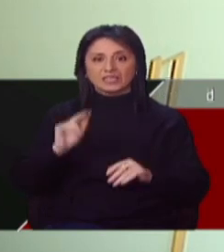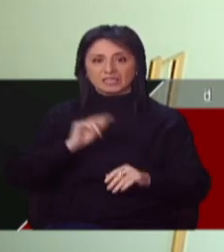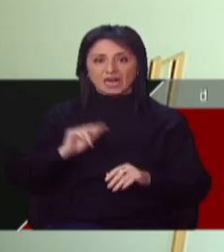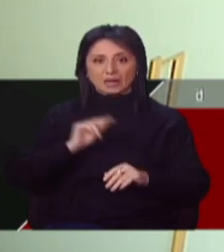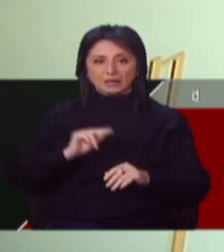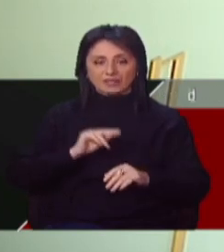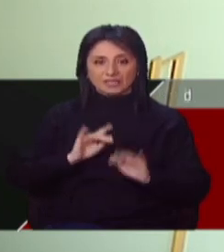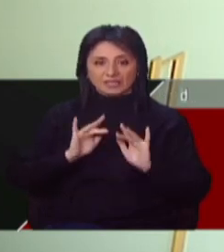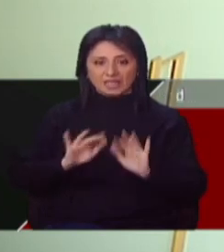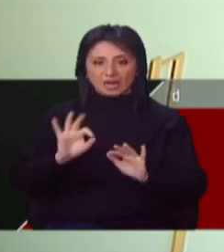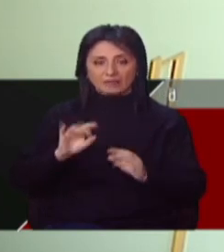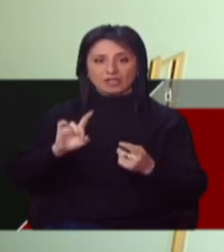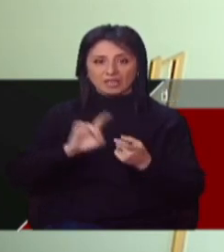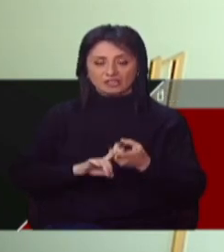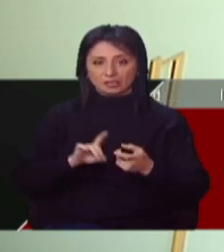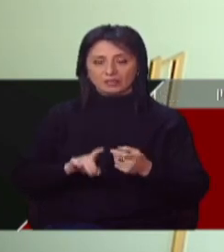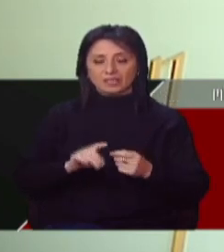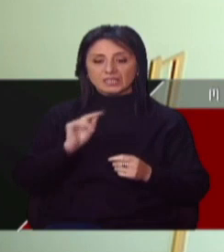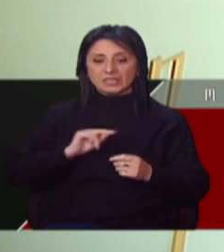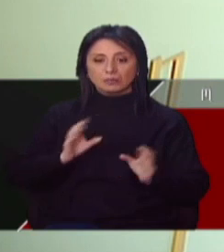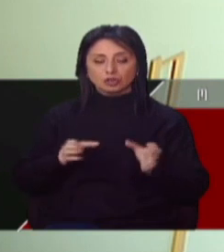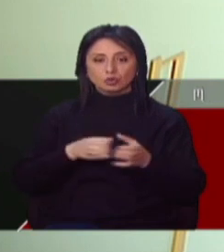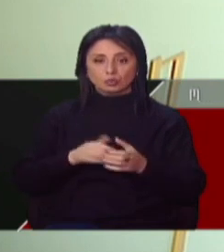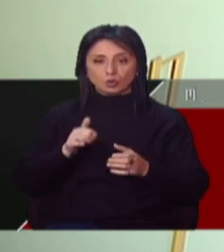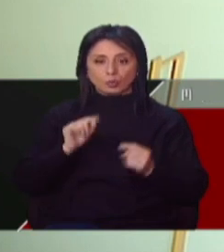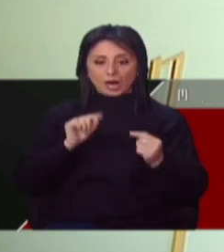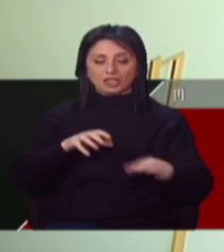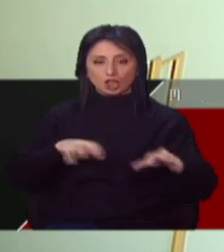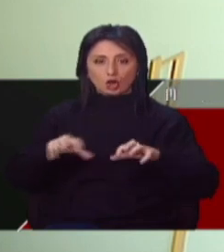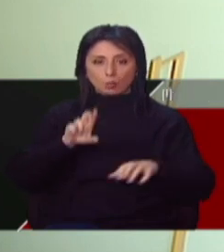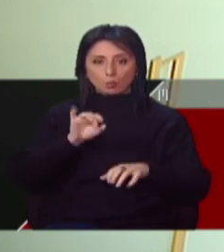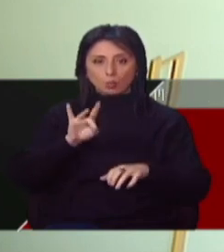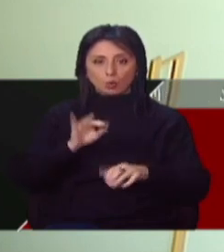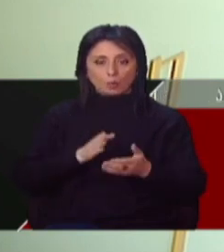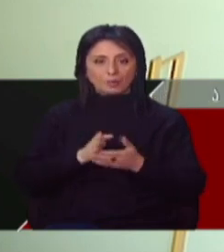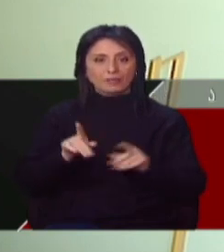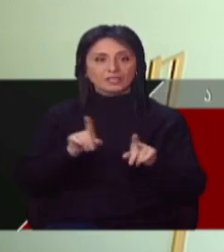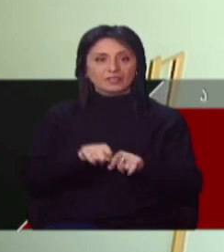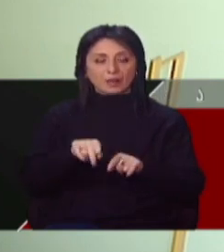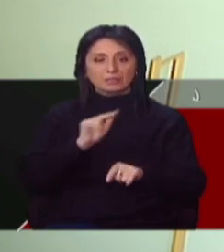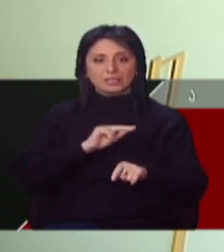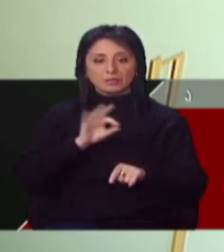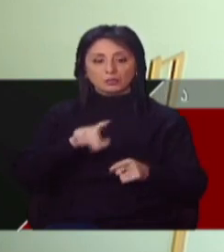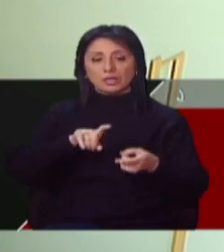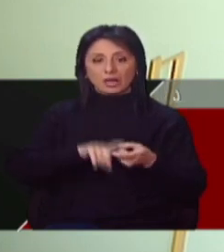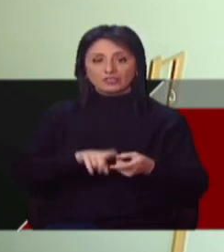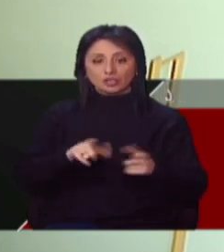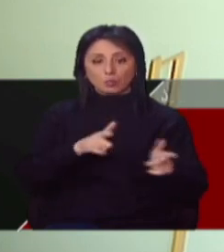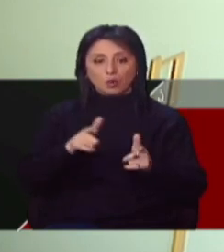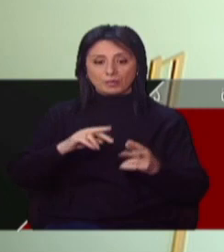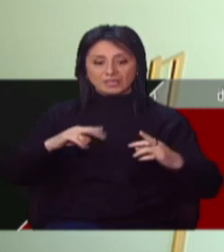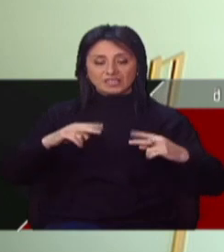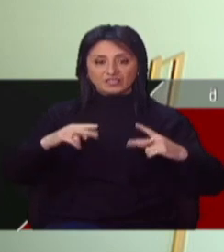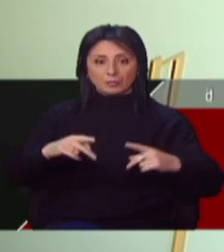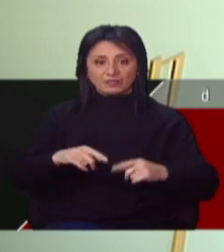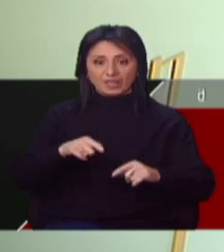საქმიანობის წარმართვასთან დაკავშირებით, სამუშაო ჯგუფმა, როგორც anticorupțiul biurosთან მიმართებაში, ასევე ამ სამსახურთან დაკავშირებით მომზადა ცვლილებები